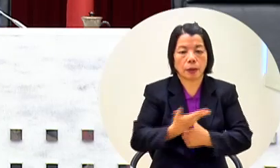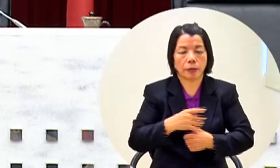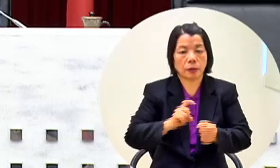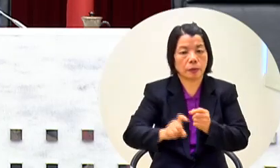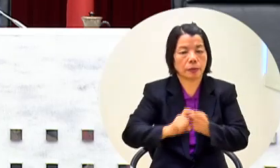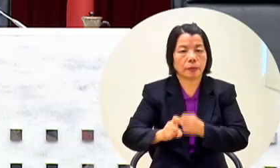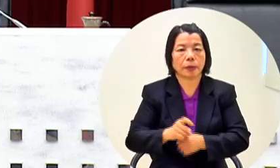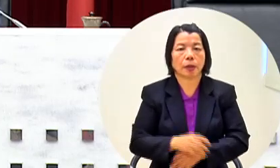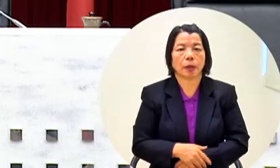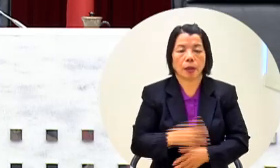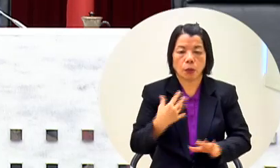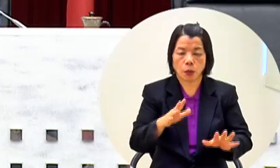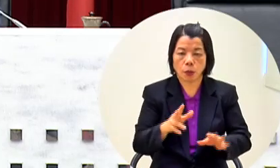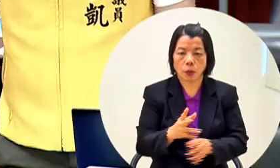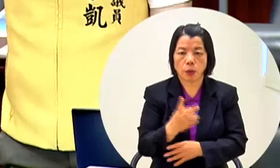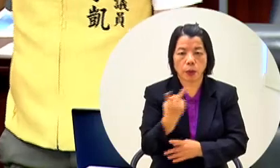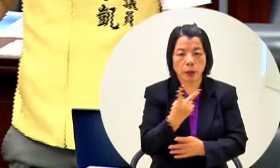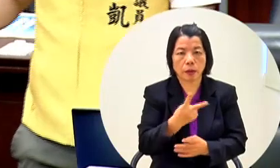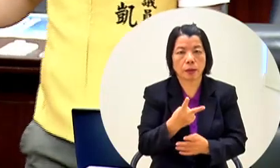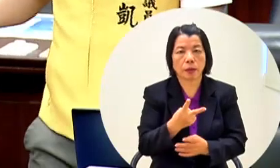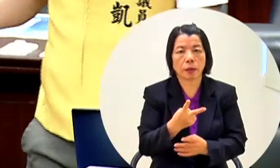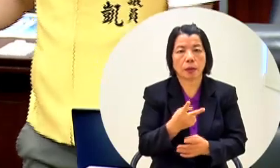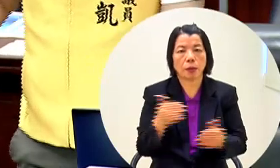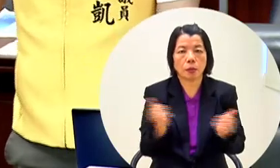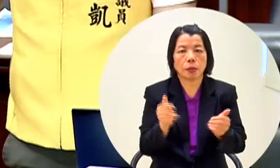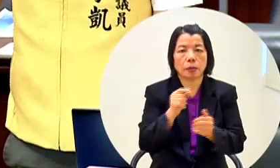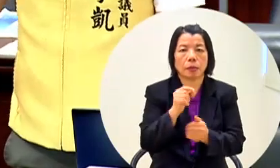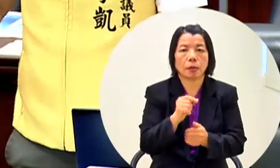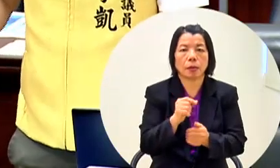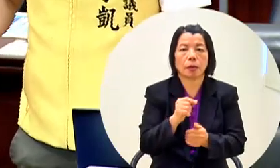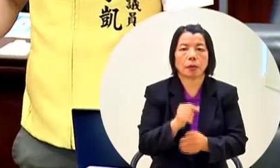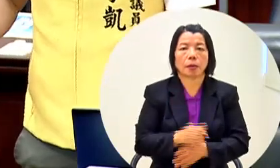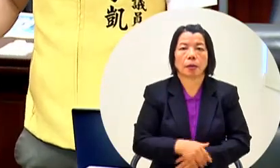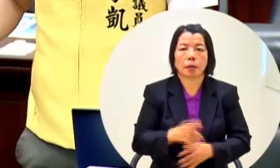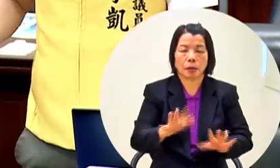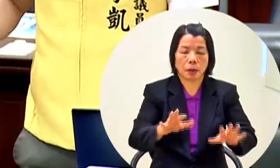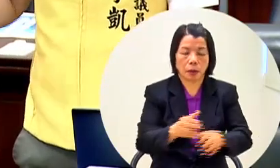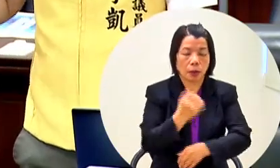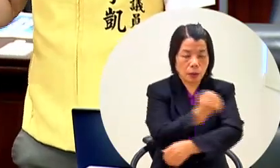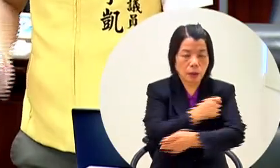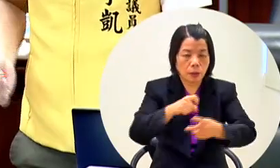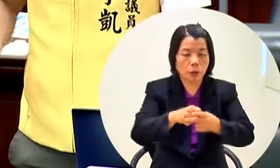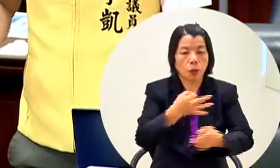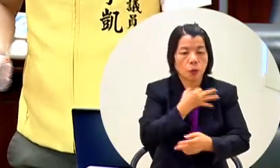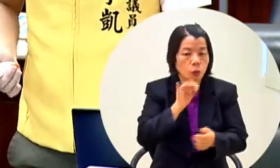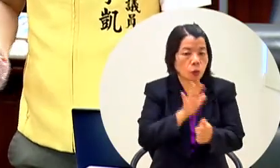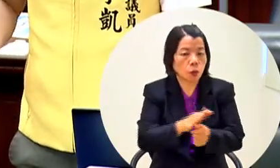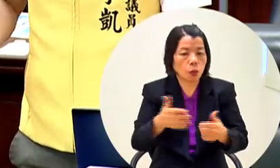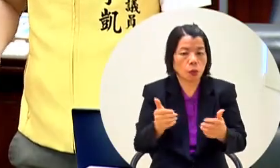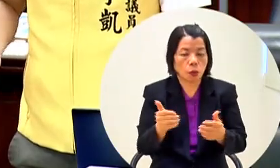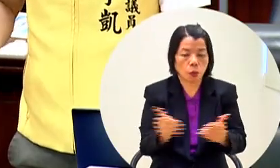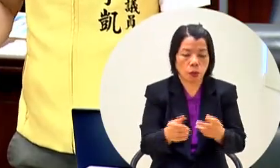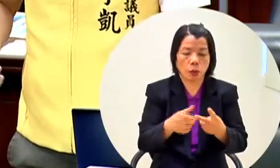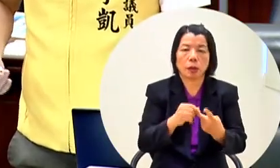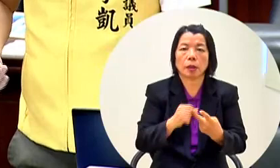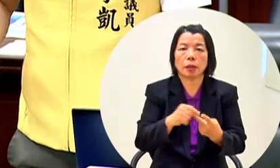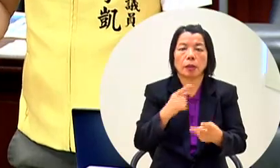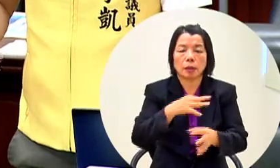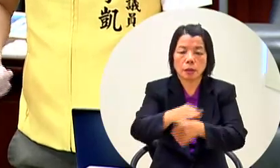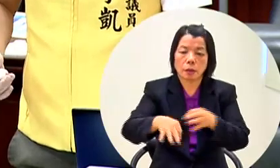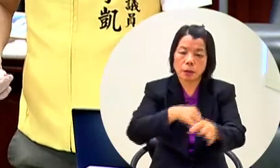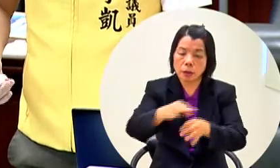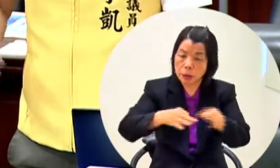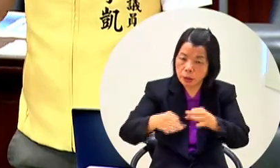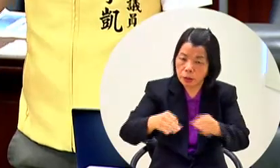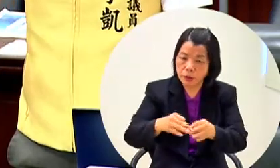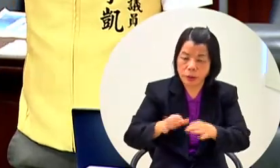那我两个简单的问题想要请教，第一个是劳工纾困的部分哈，第二个是我们商圈振兴的哈。我